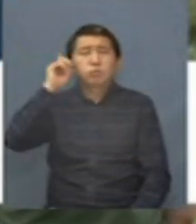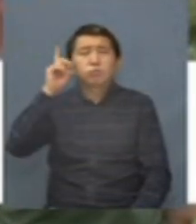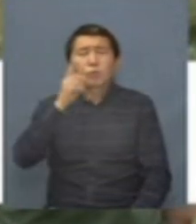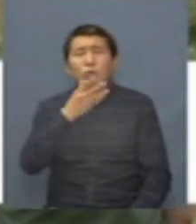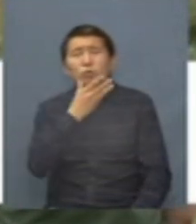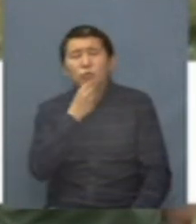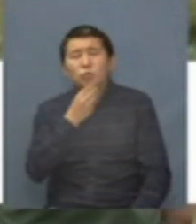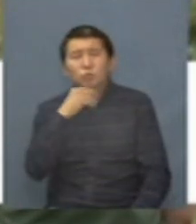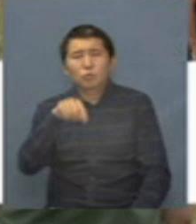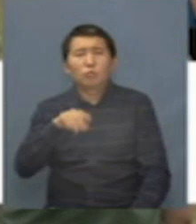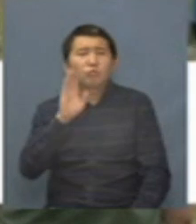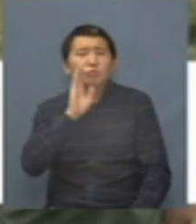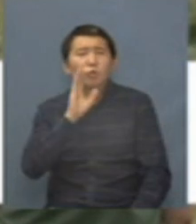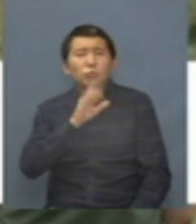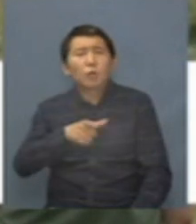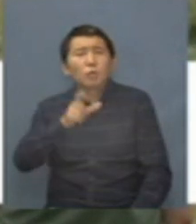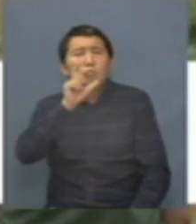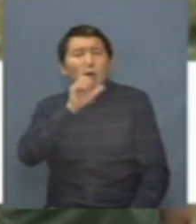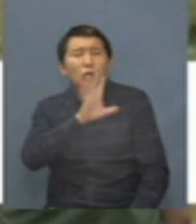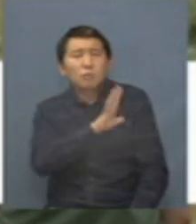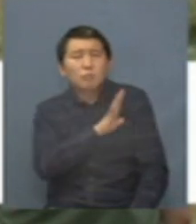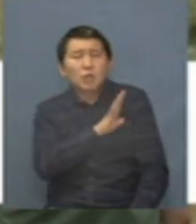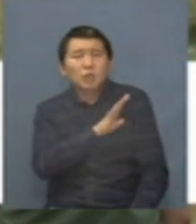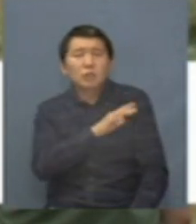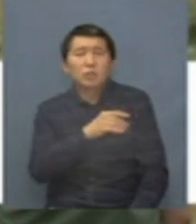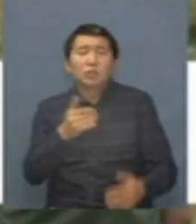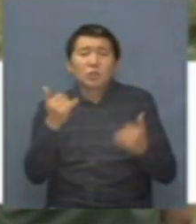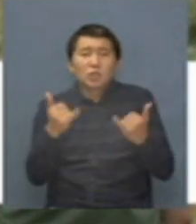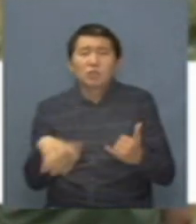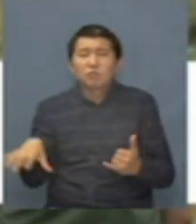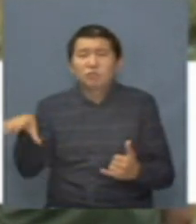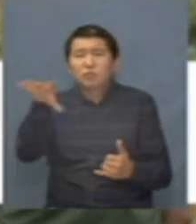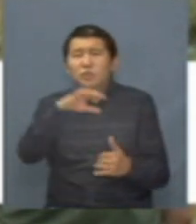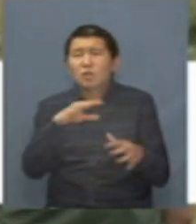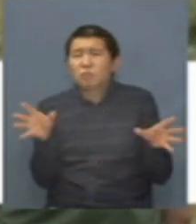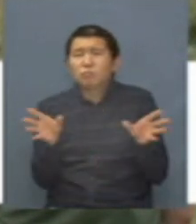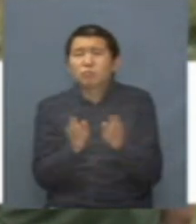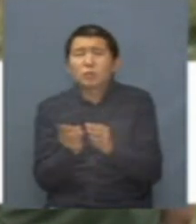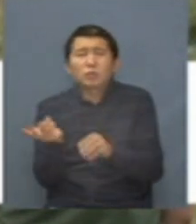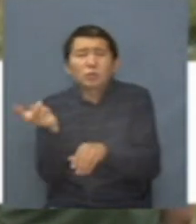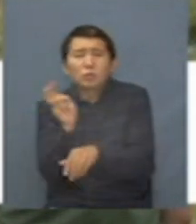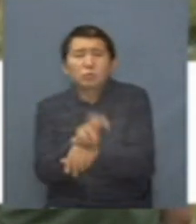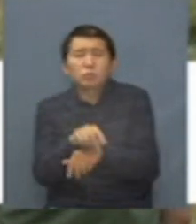Енді бүгінгі күні осы бастаудың басына келіп, тазалап, мінекей көздерін ашып,